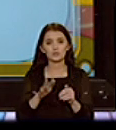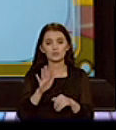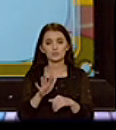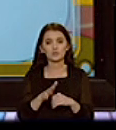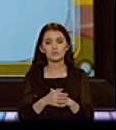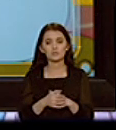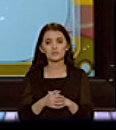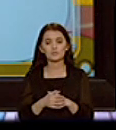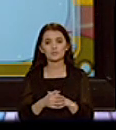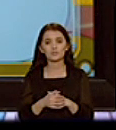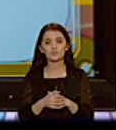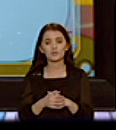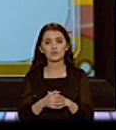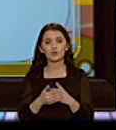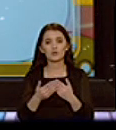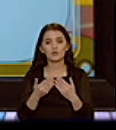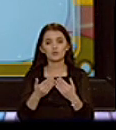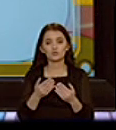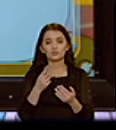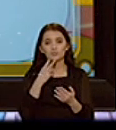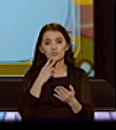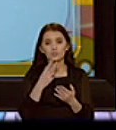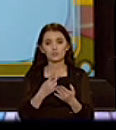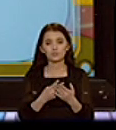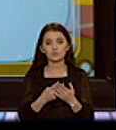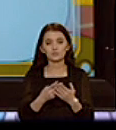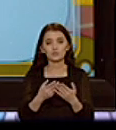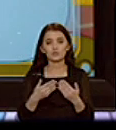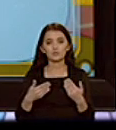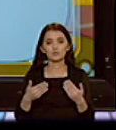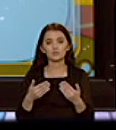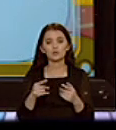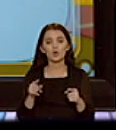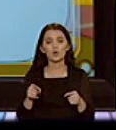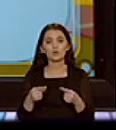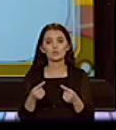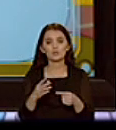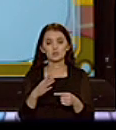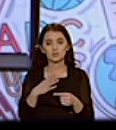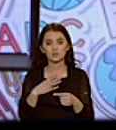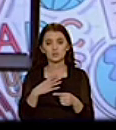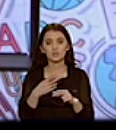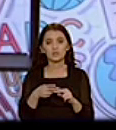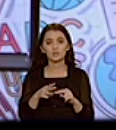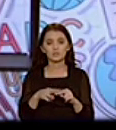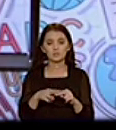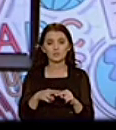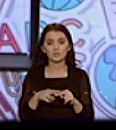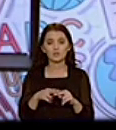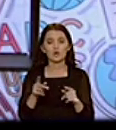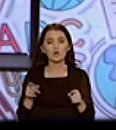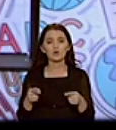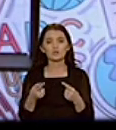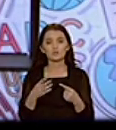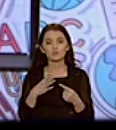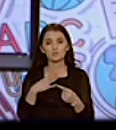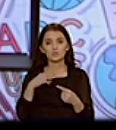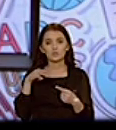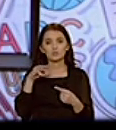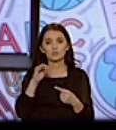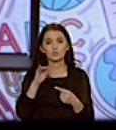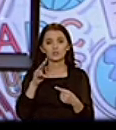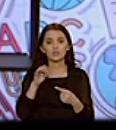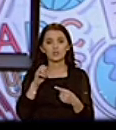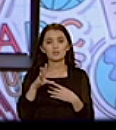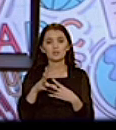3485. Ana endi ushbu ko'rinishda biz tenglamani hosil qildik. Demak, ushbu hosil bo'lgan